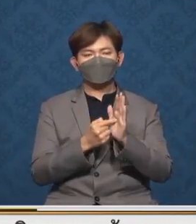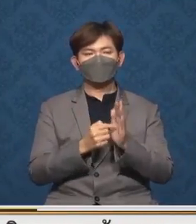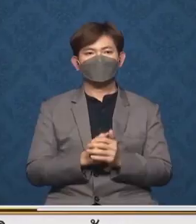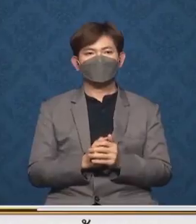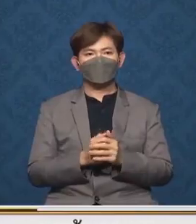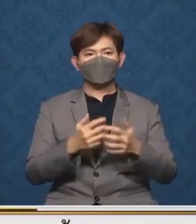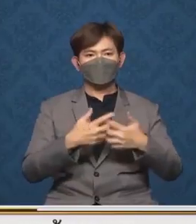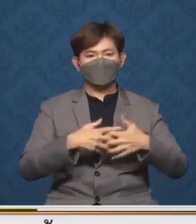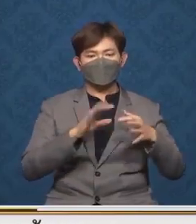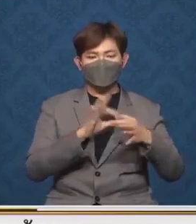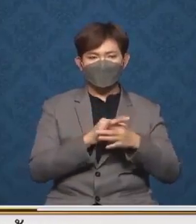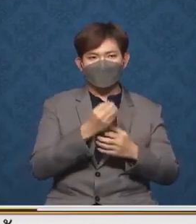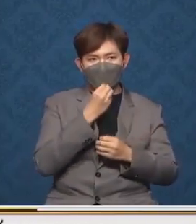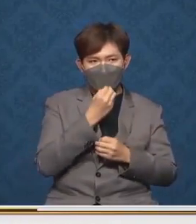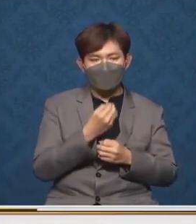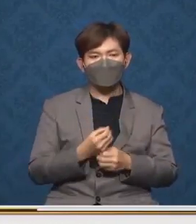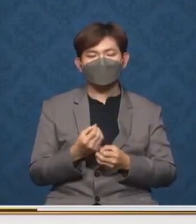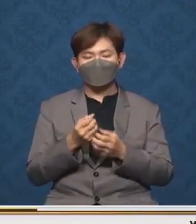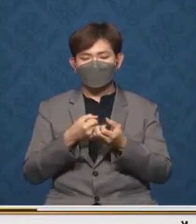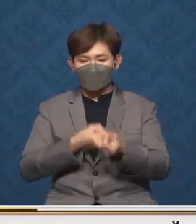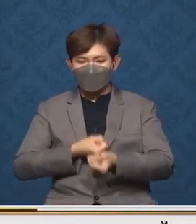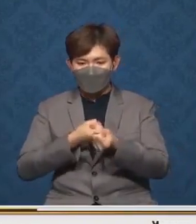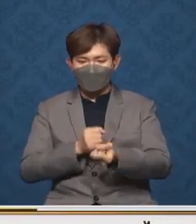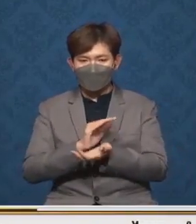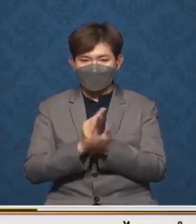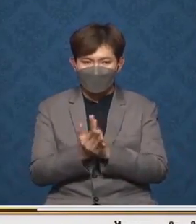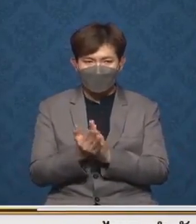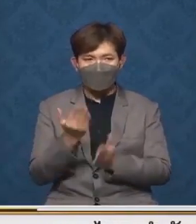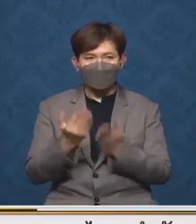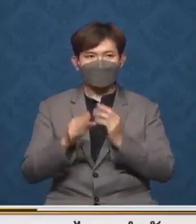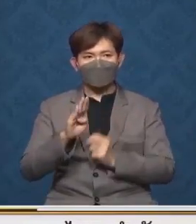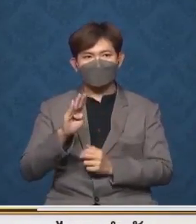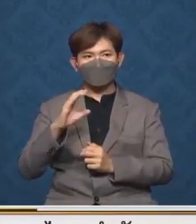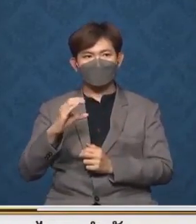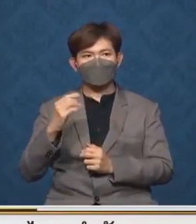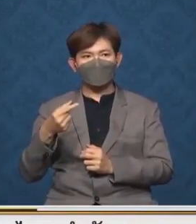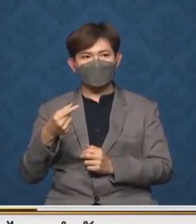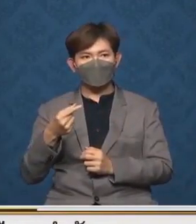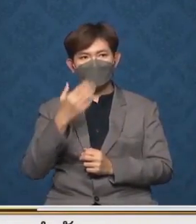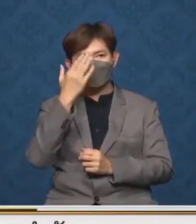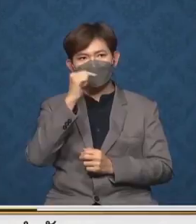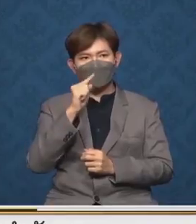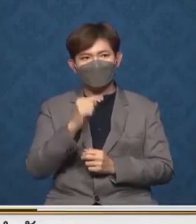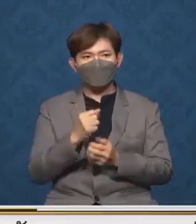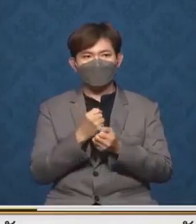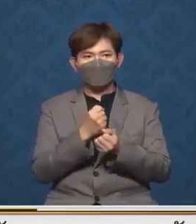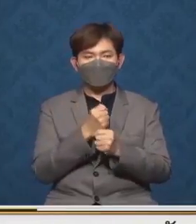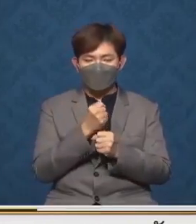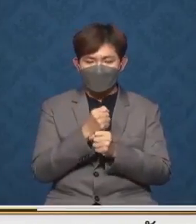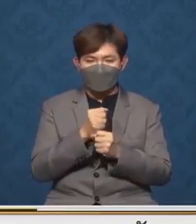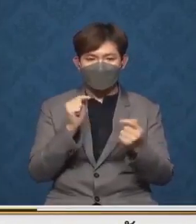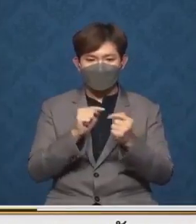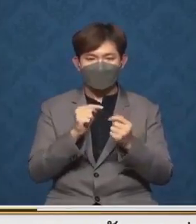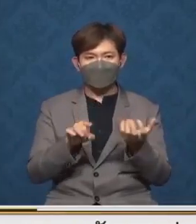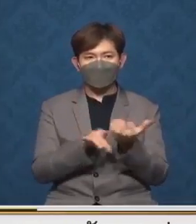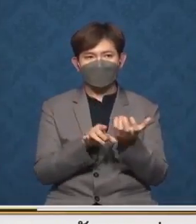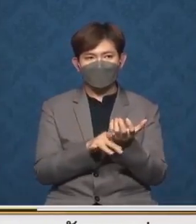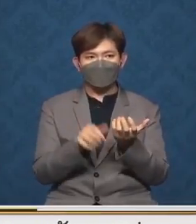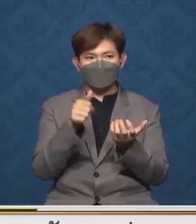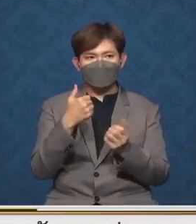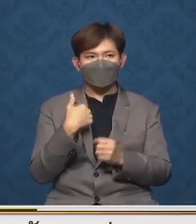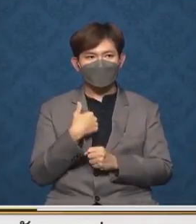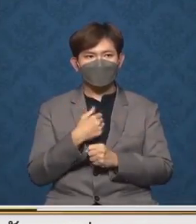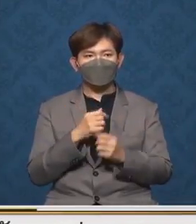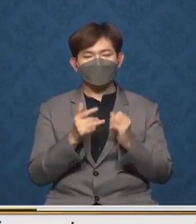ตสาหกรรมอาหารเกษตรแปรรูปเกษตร BCG เพิ่มมูลค่าสินค้าเกษตรคุณภาพสูงด้วยนวัตกรรมและเทคโนโล